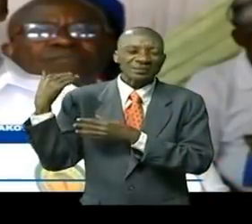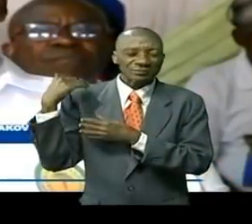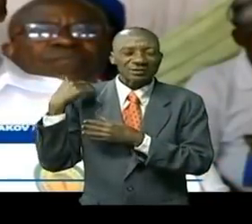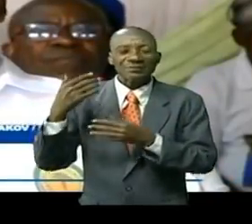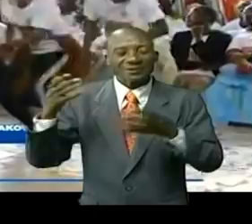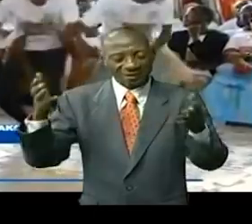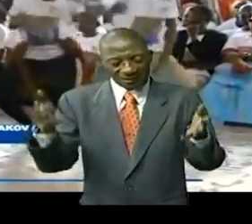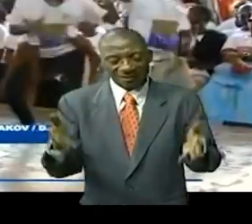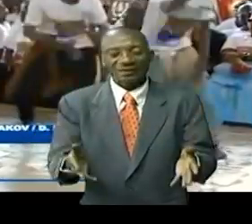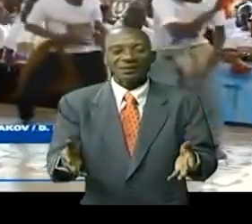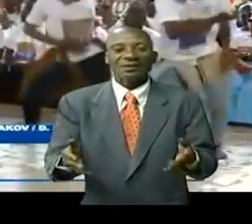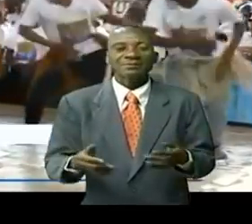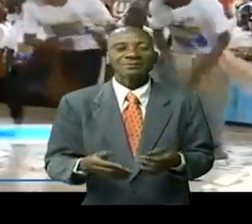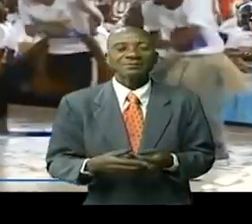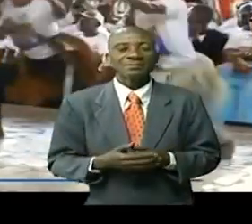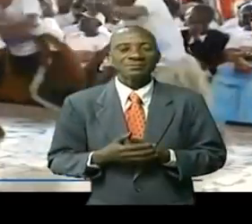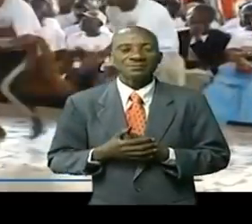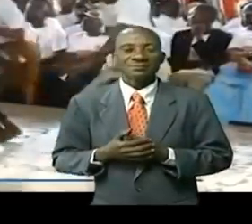l'honorable Madame Pembe.